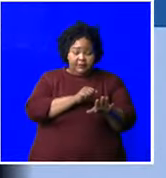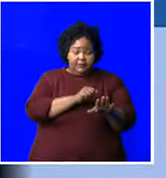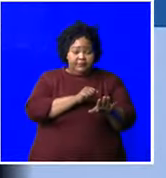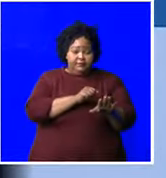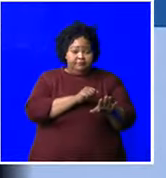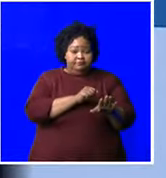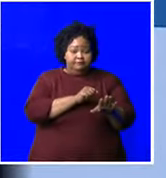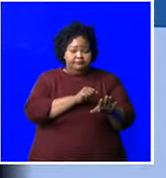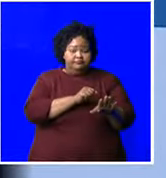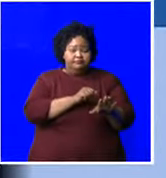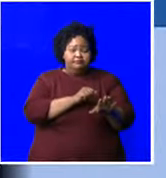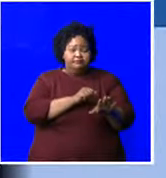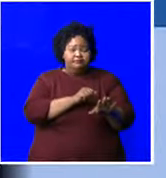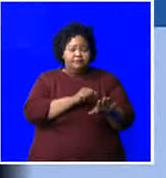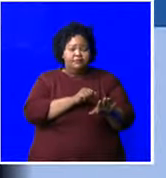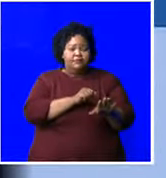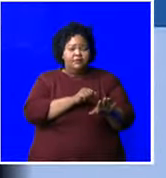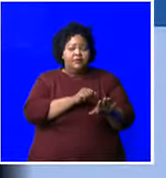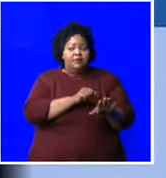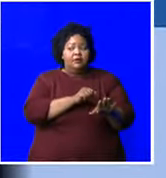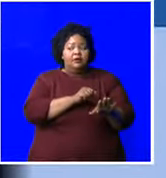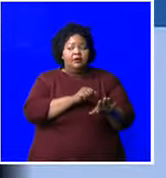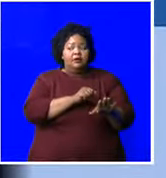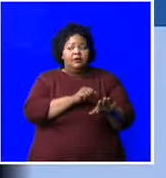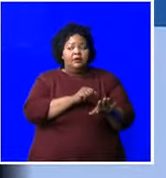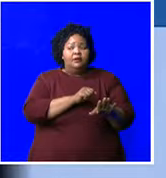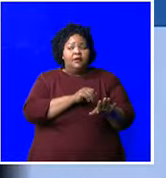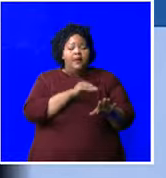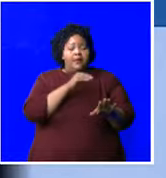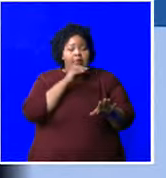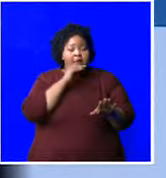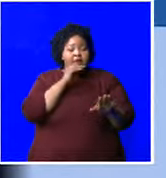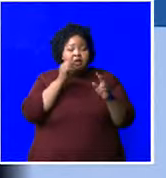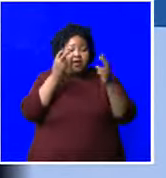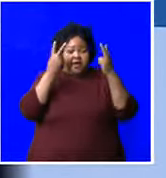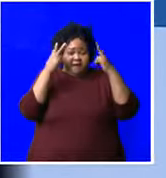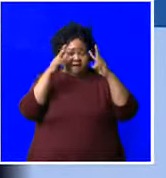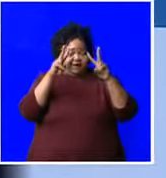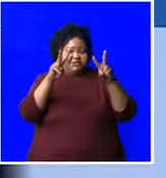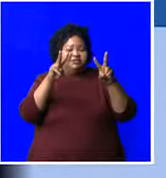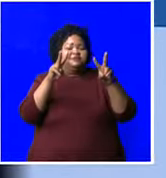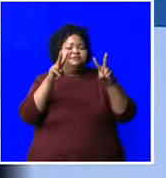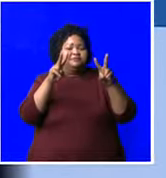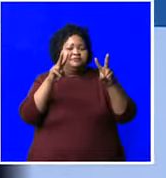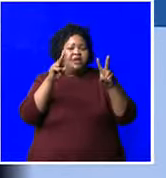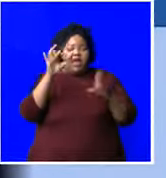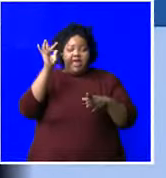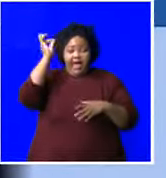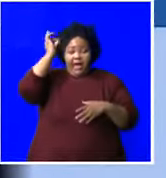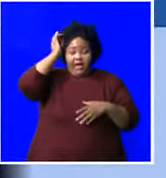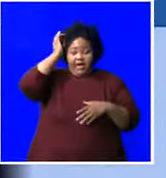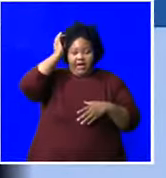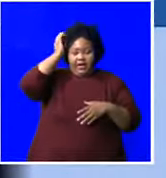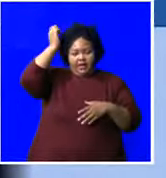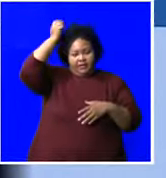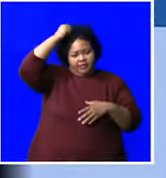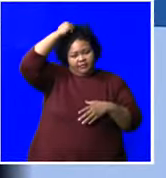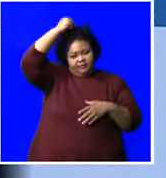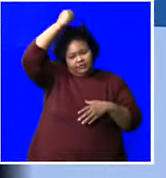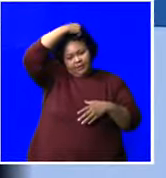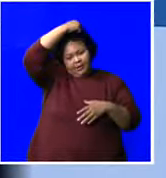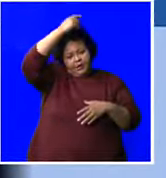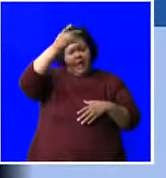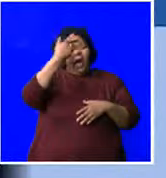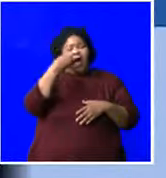ukuthi singe maswati sigijima sifike kulo the potential of that place